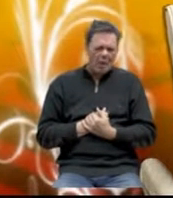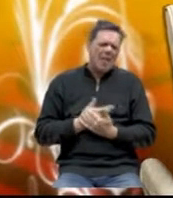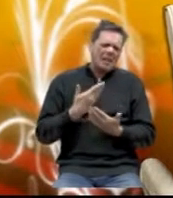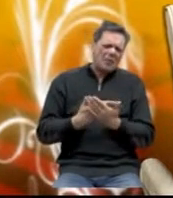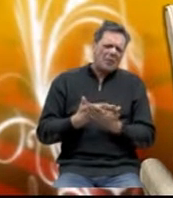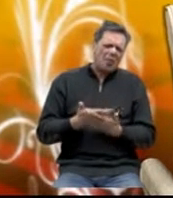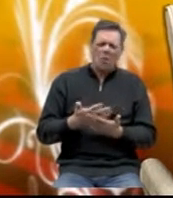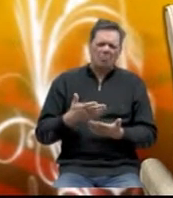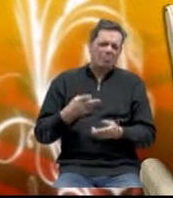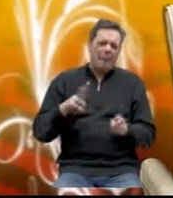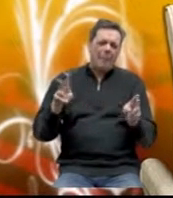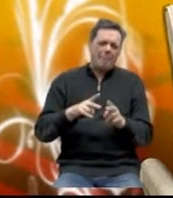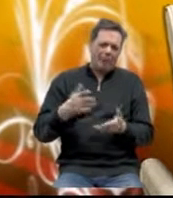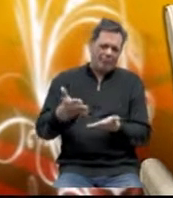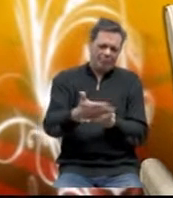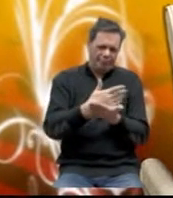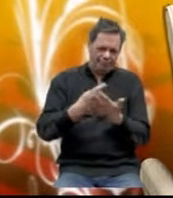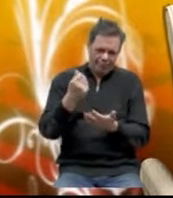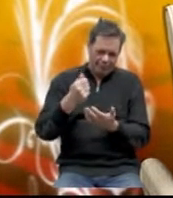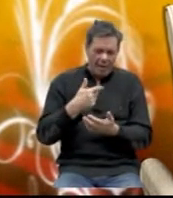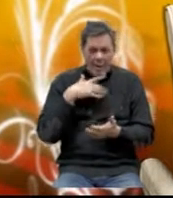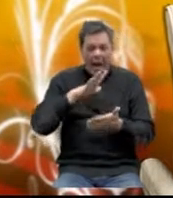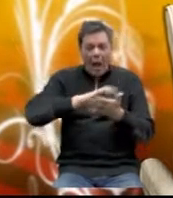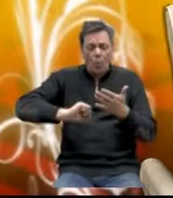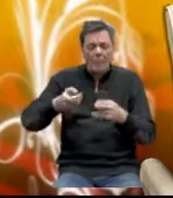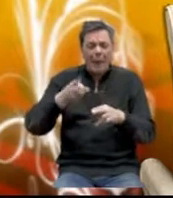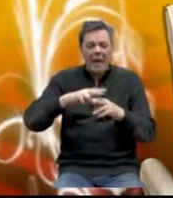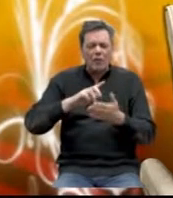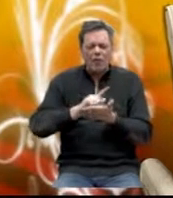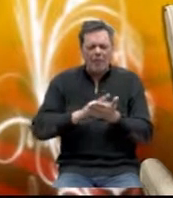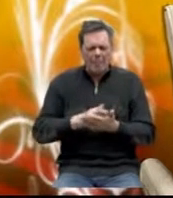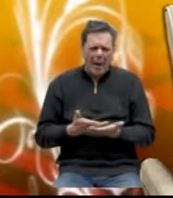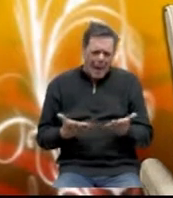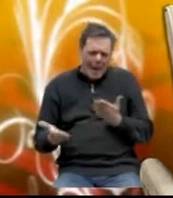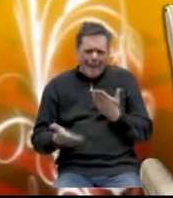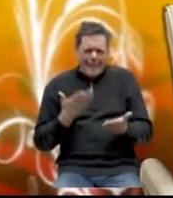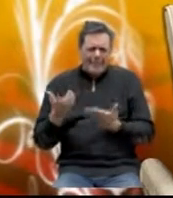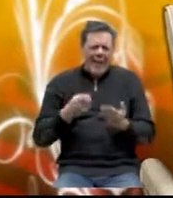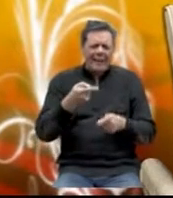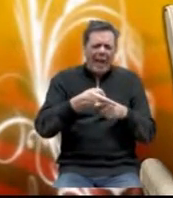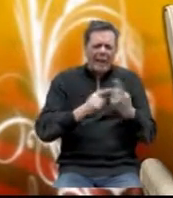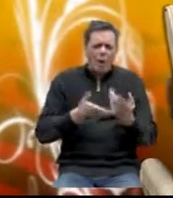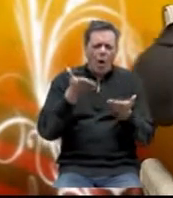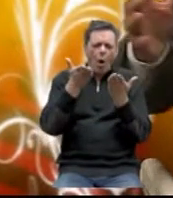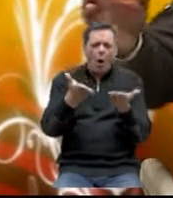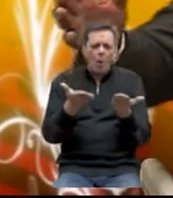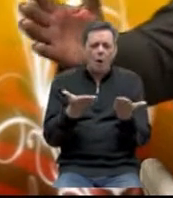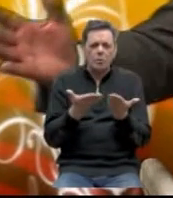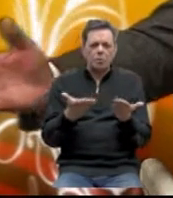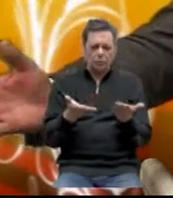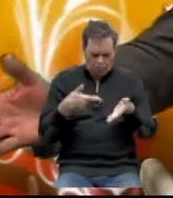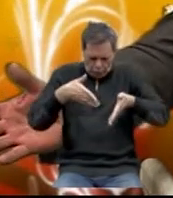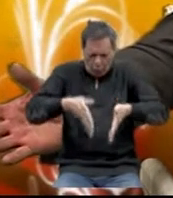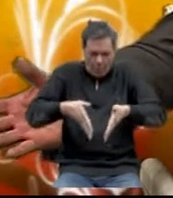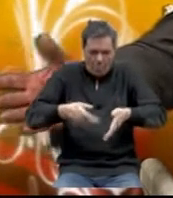najmanje profitabilan i uzima nam najviše vremena, prema tome, taj dio je ono što ovdje smo